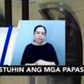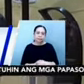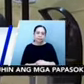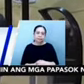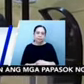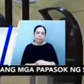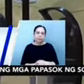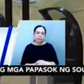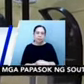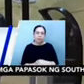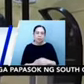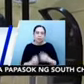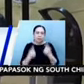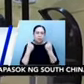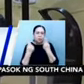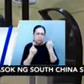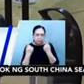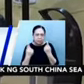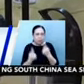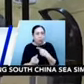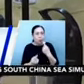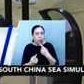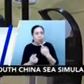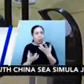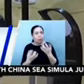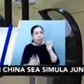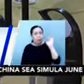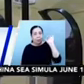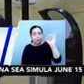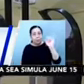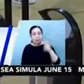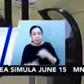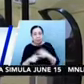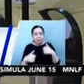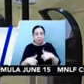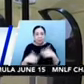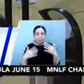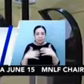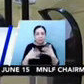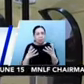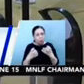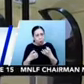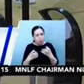consideration. Sino ba namang gustong umabsent dito? That's why I want to be online.